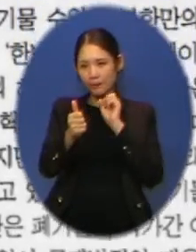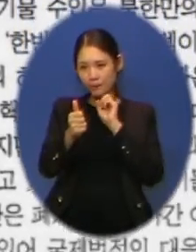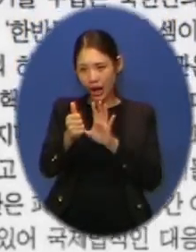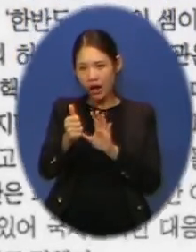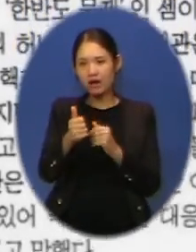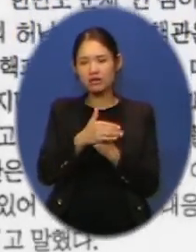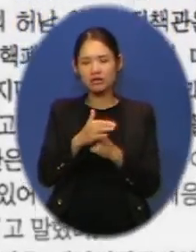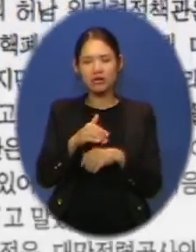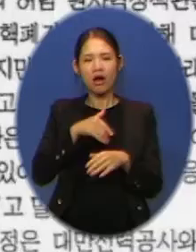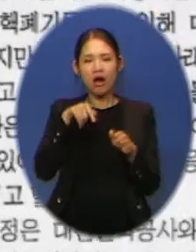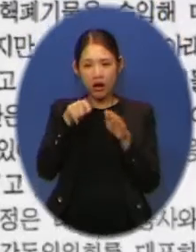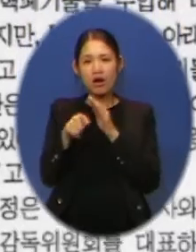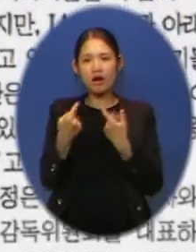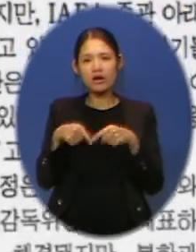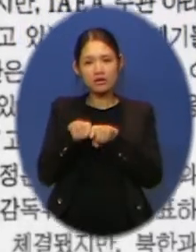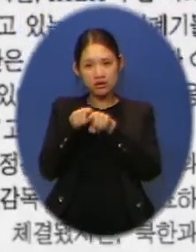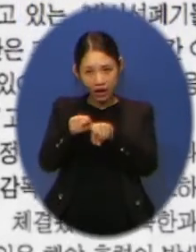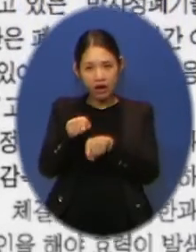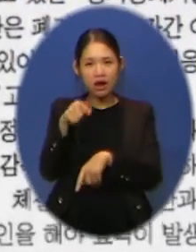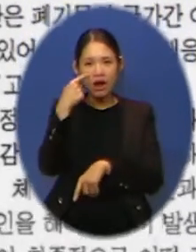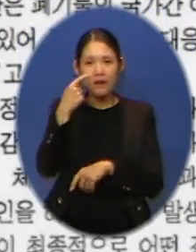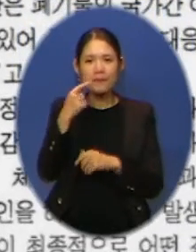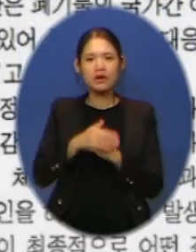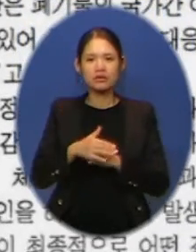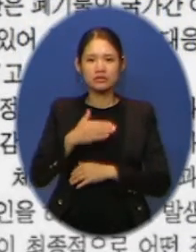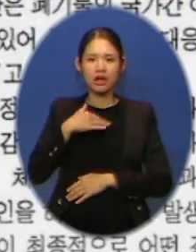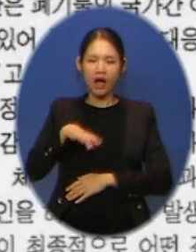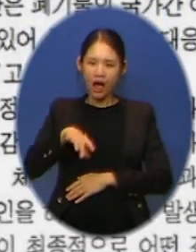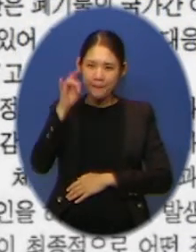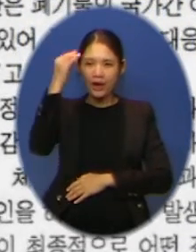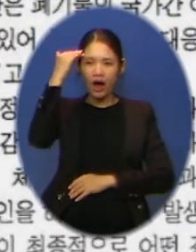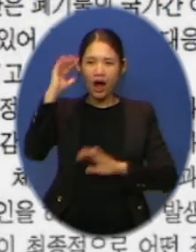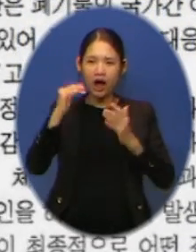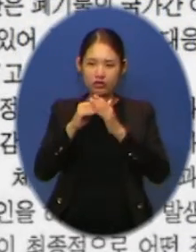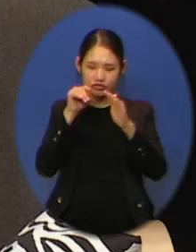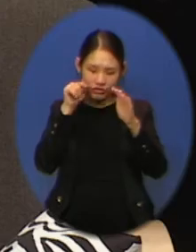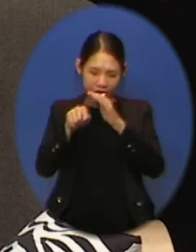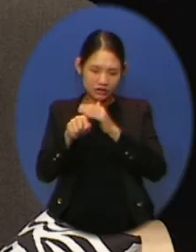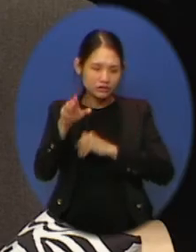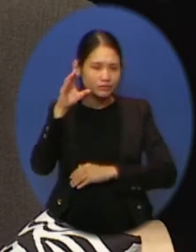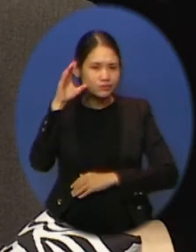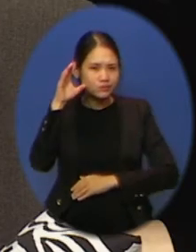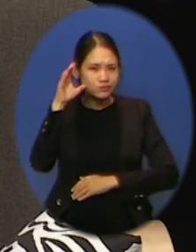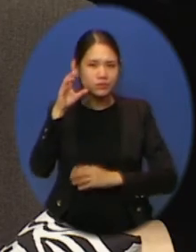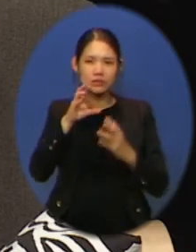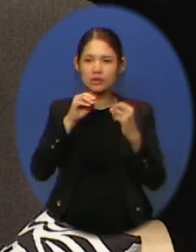가보자. 그래서 제가 먼저 한국에 와서 사정을 들어보니까